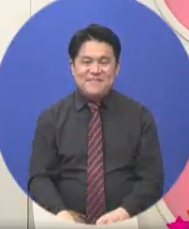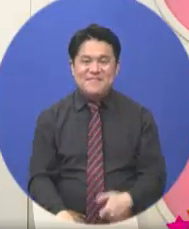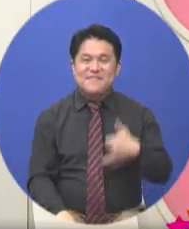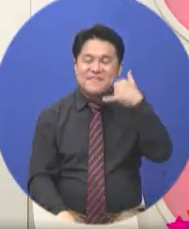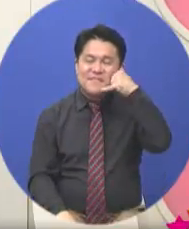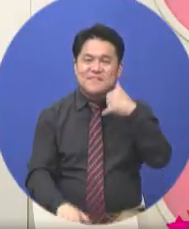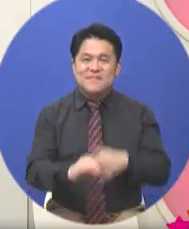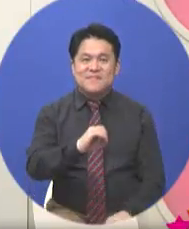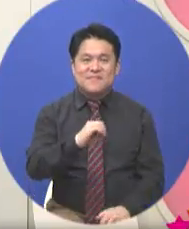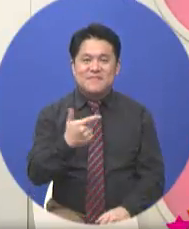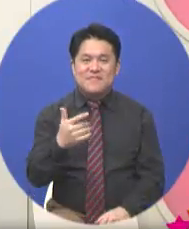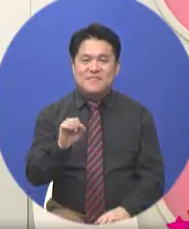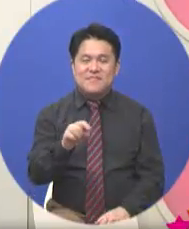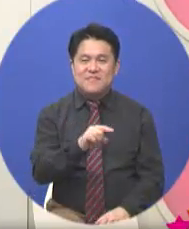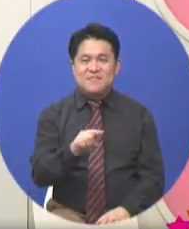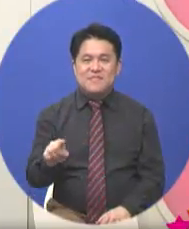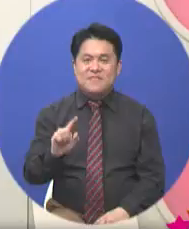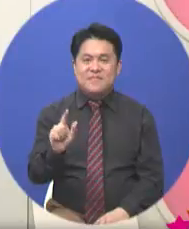네.